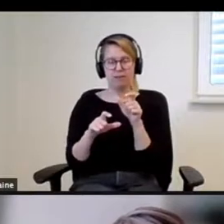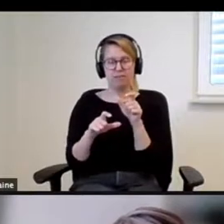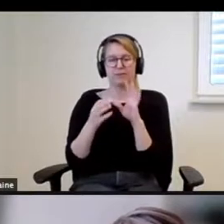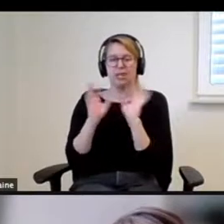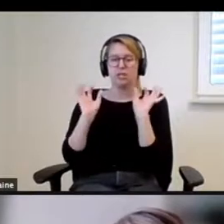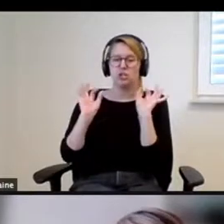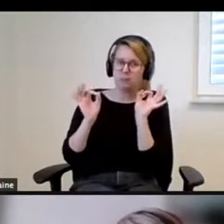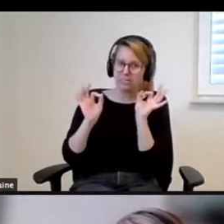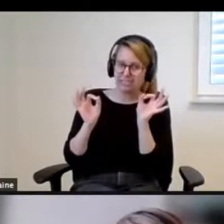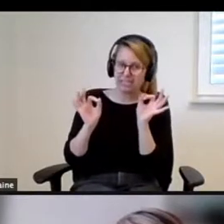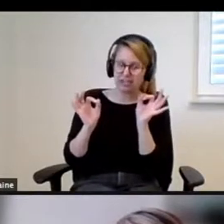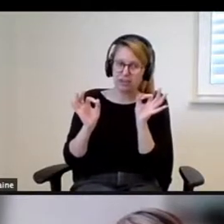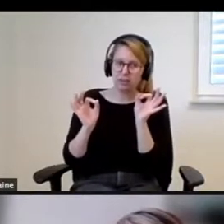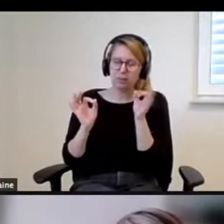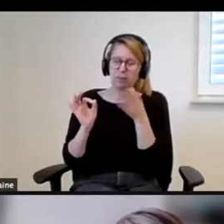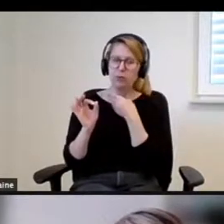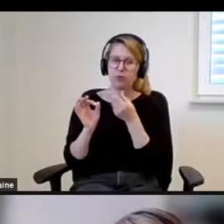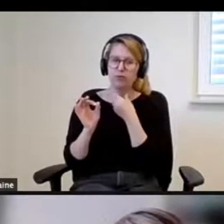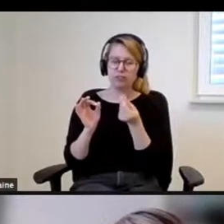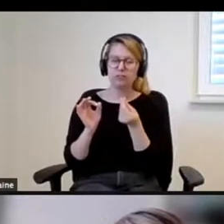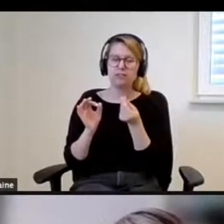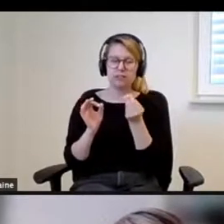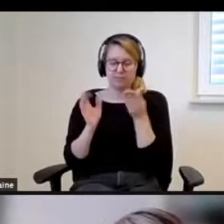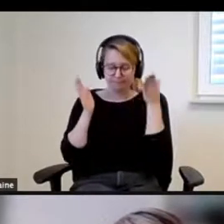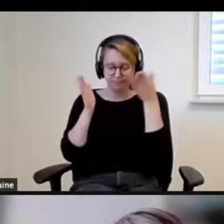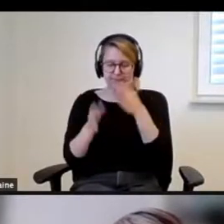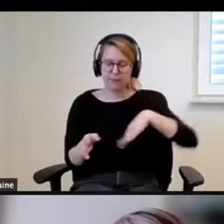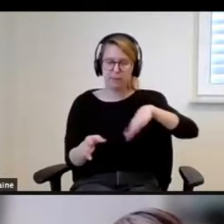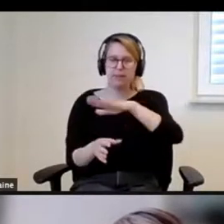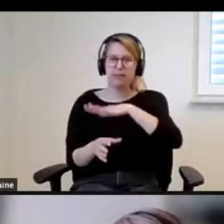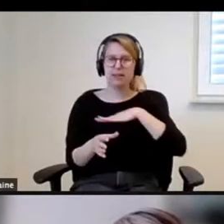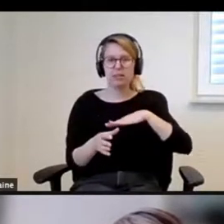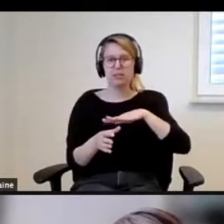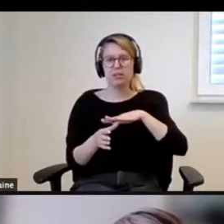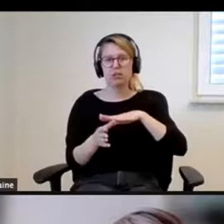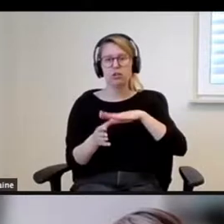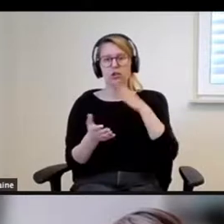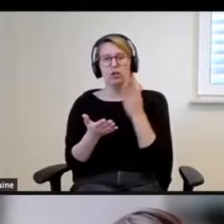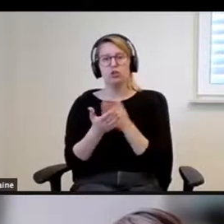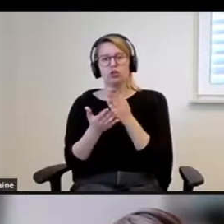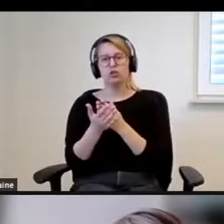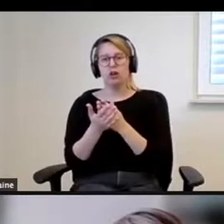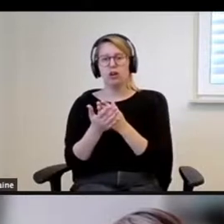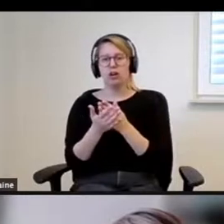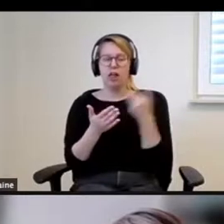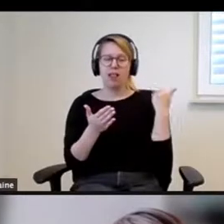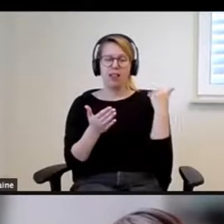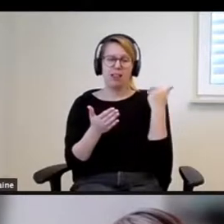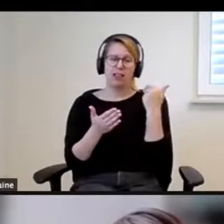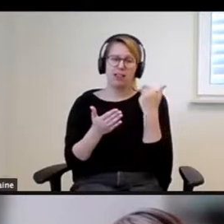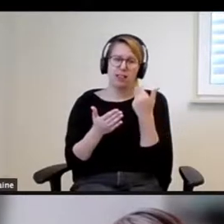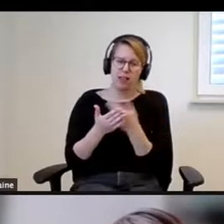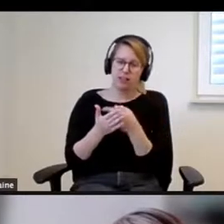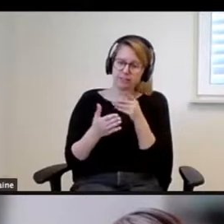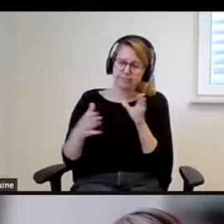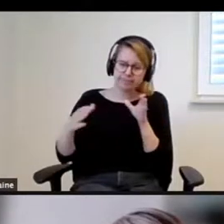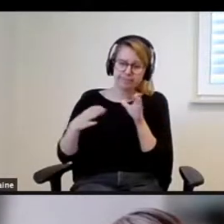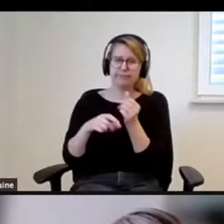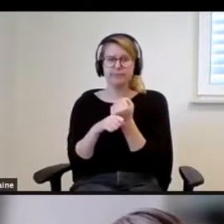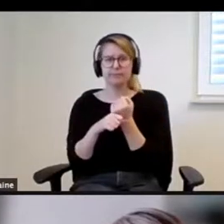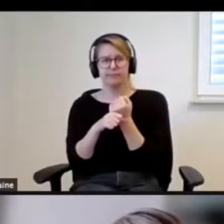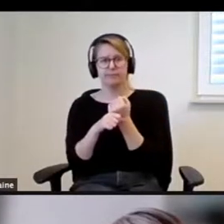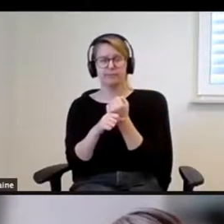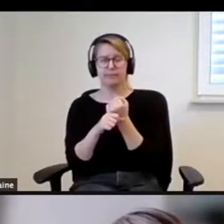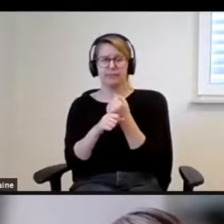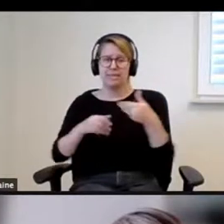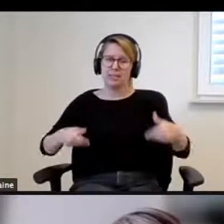les différents services étaient toujours à l'écoute des personnes qui vivent et qui travaillent dans